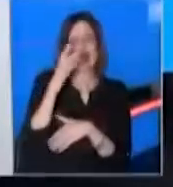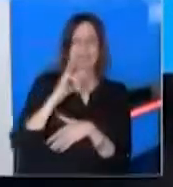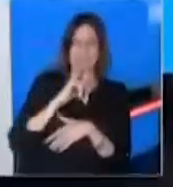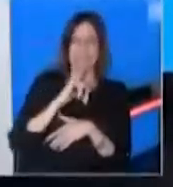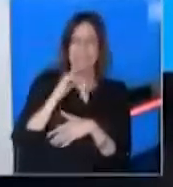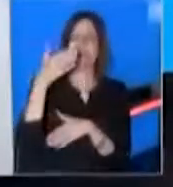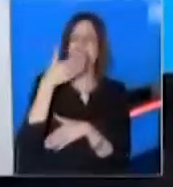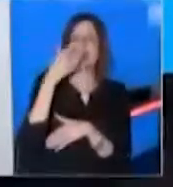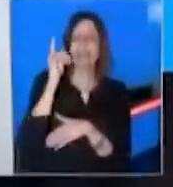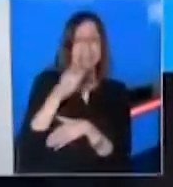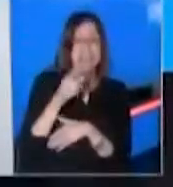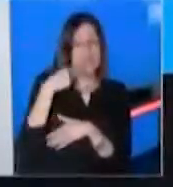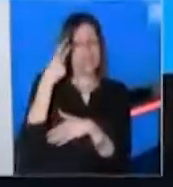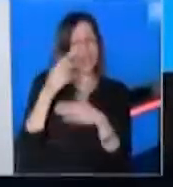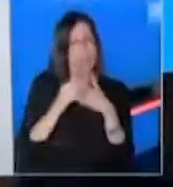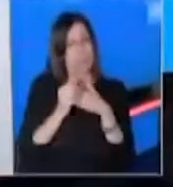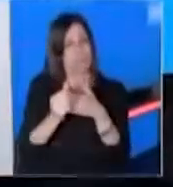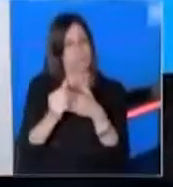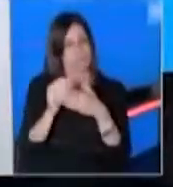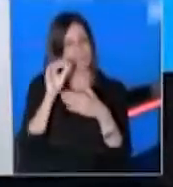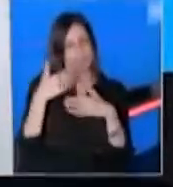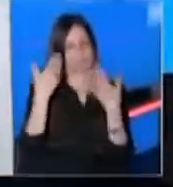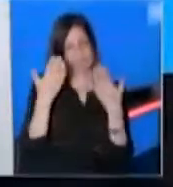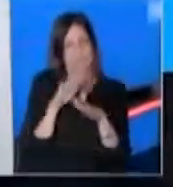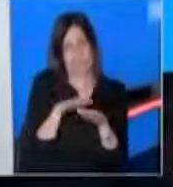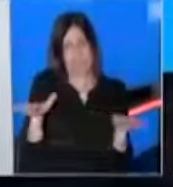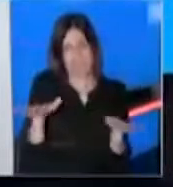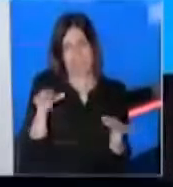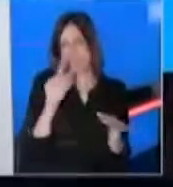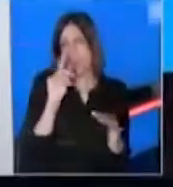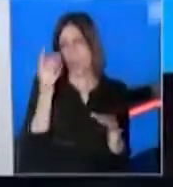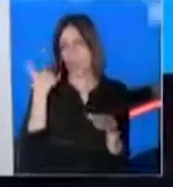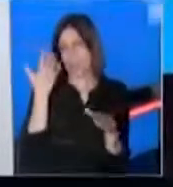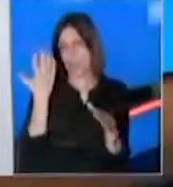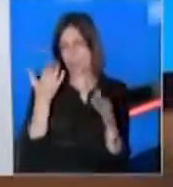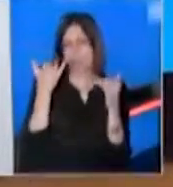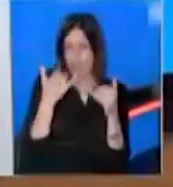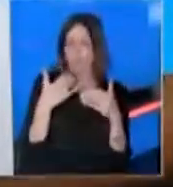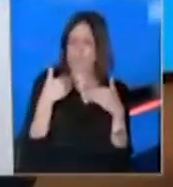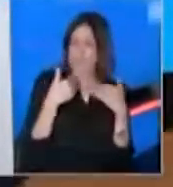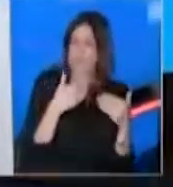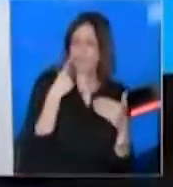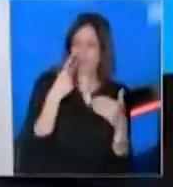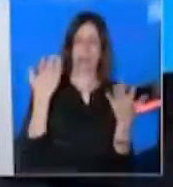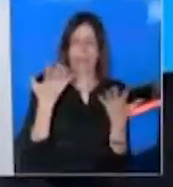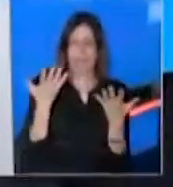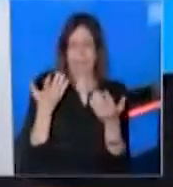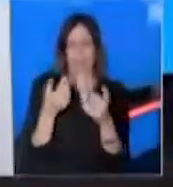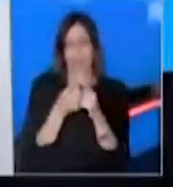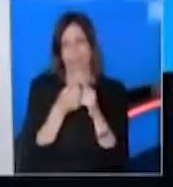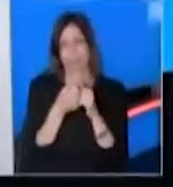המדינה אמור להיות זה שמוליך את העניין של הקצאת הקרקע, וזה לא ככה קרה, ואנחנו עכשיו נתקדם ונראה איך זה קורה. אז